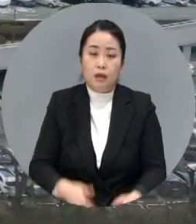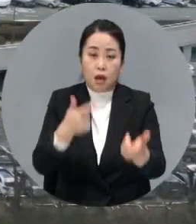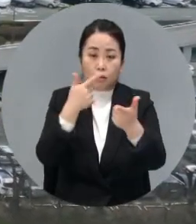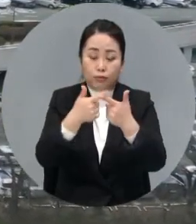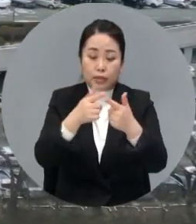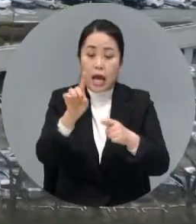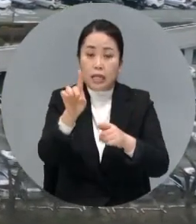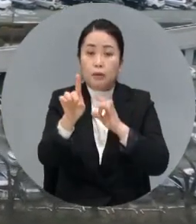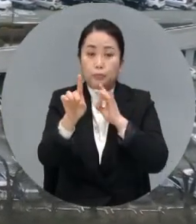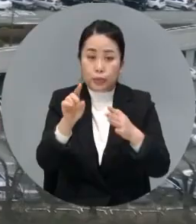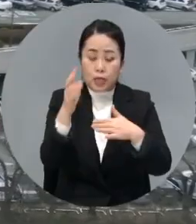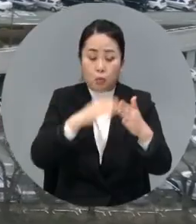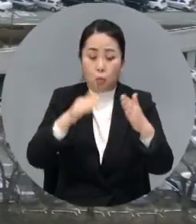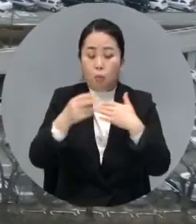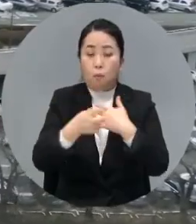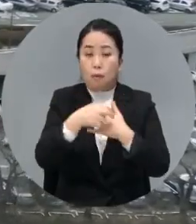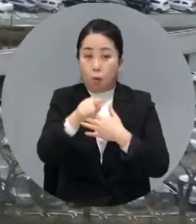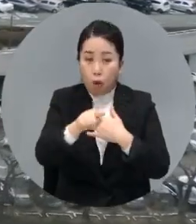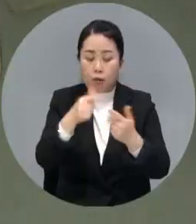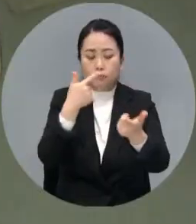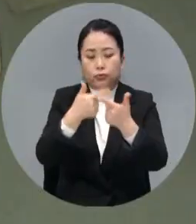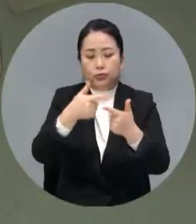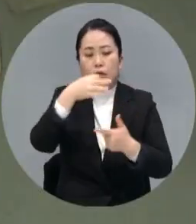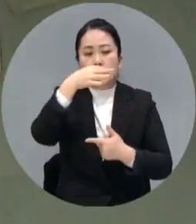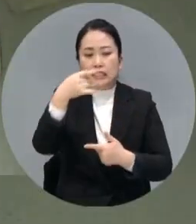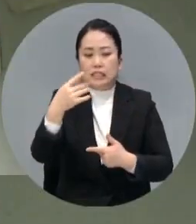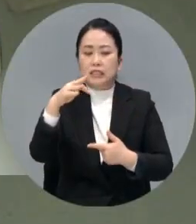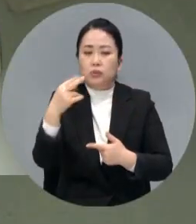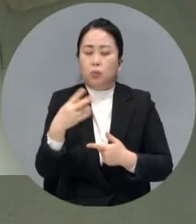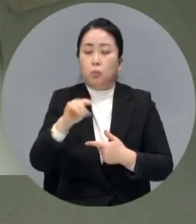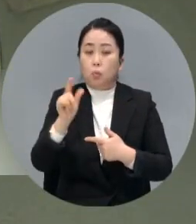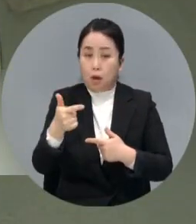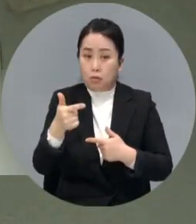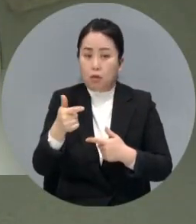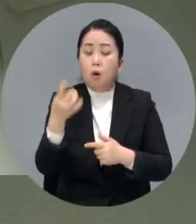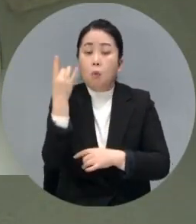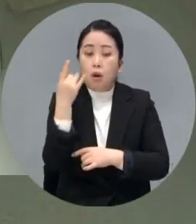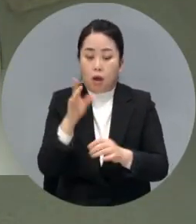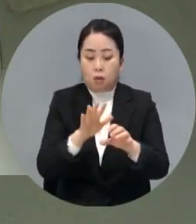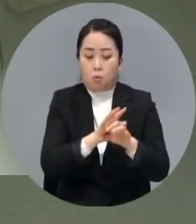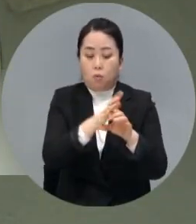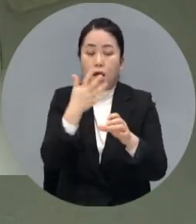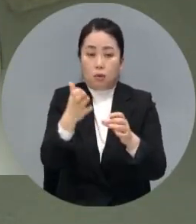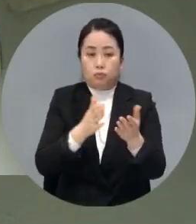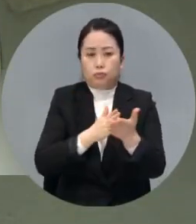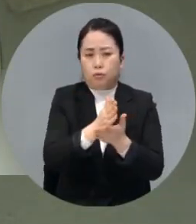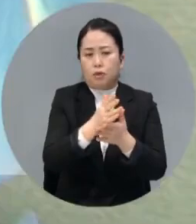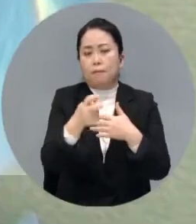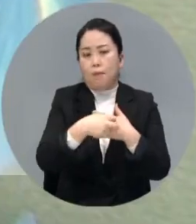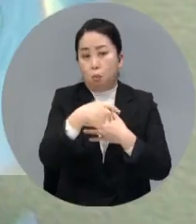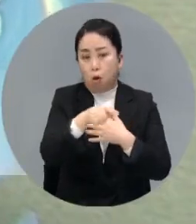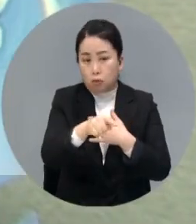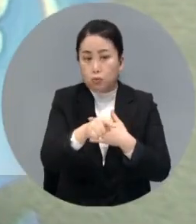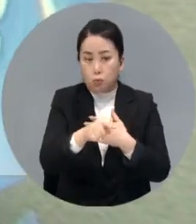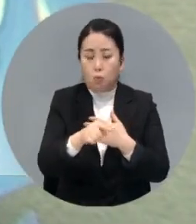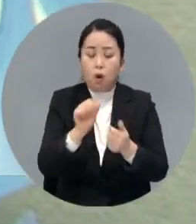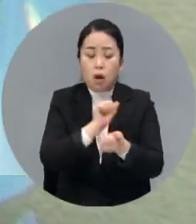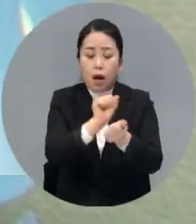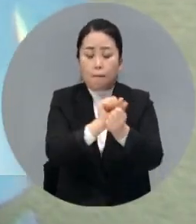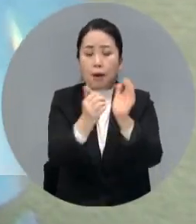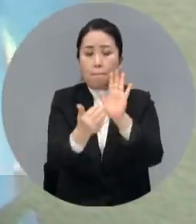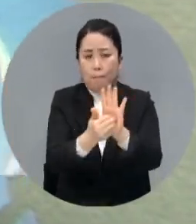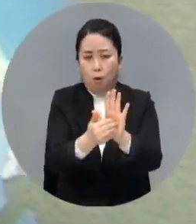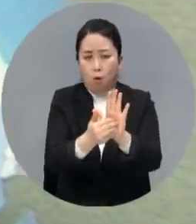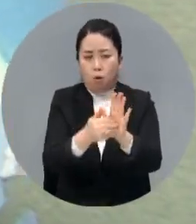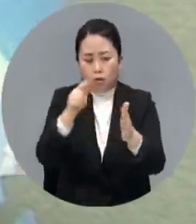부산 유일의 공공병원인 부산의료원. 코로나19 전담병원으로 전체 500여 개 병상을 모두 비우고 감염병